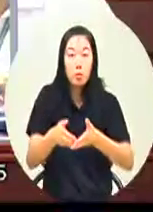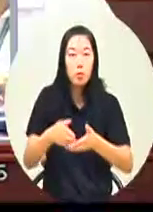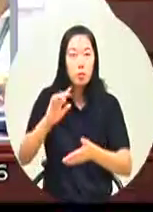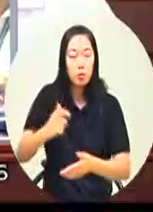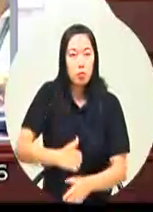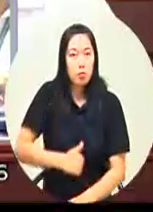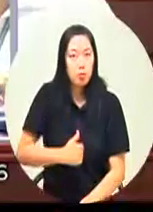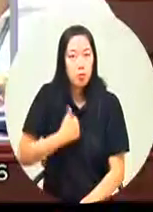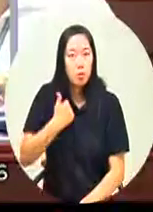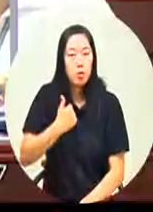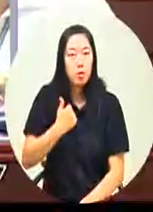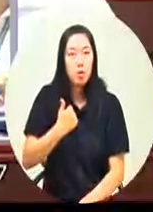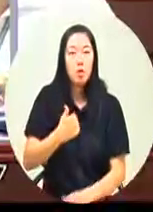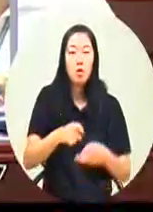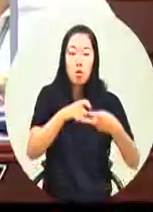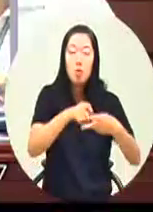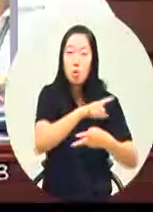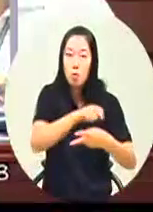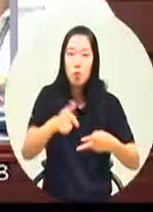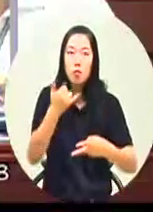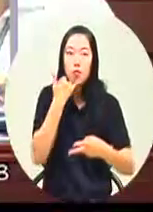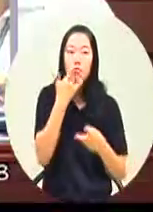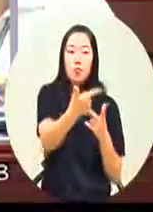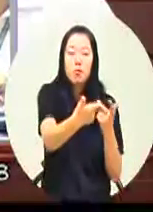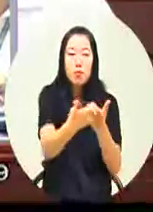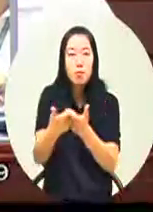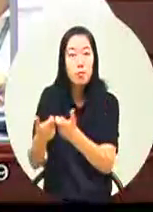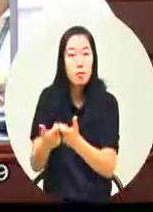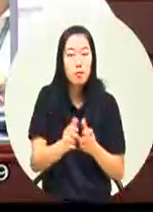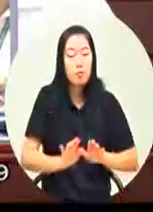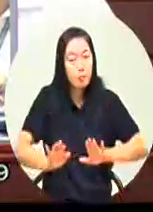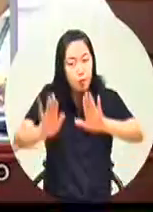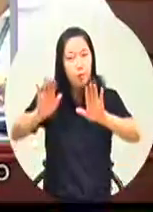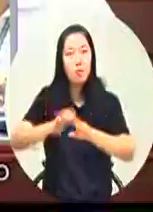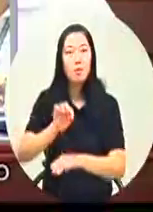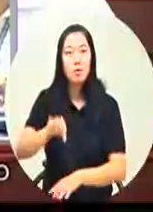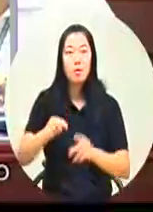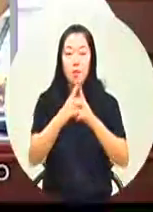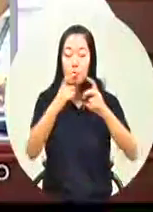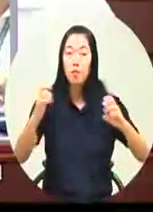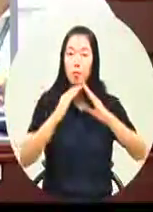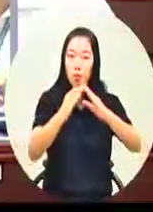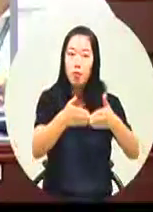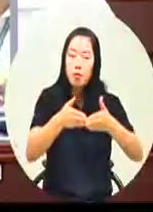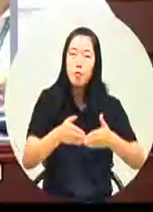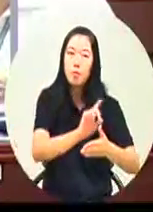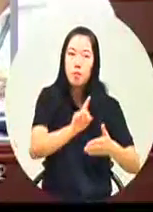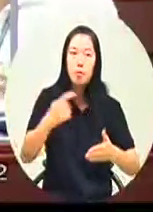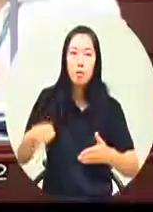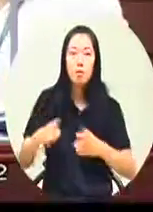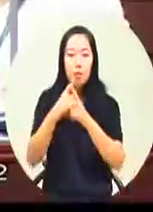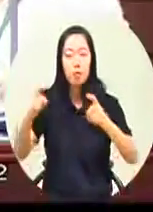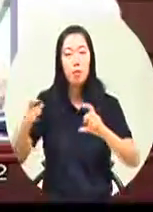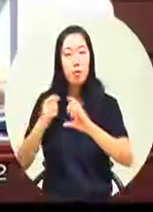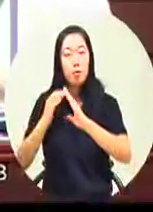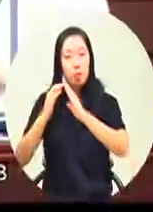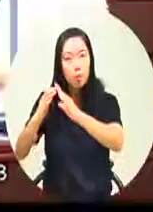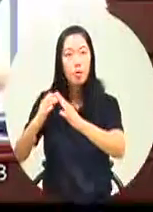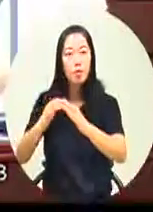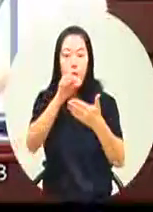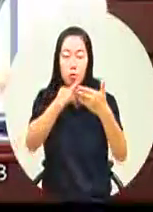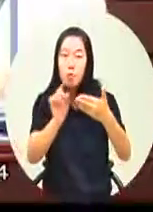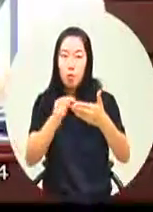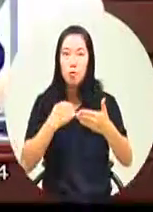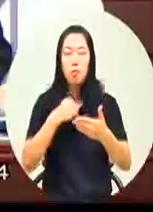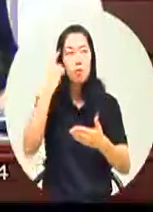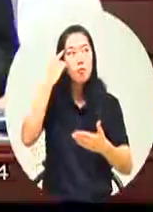的运具其实是可以与时俱进的，根据城市的需求跟城市的条件，我们可以有多元的